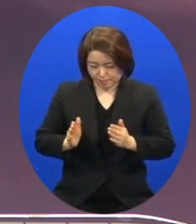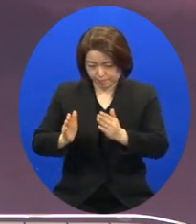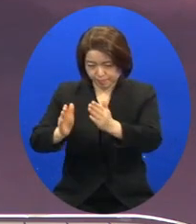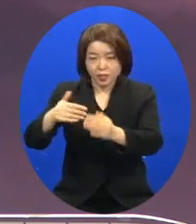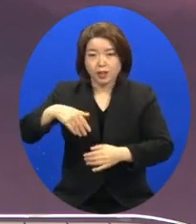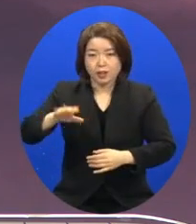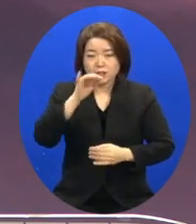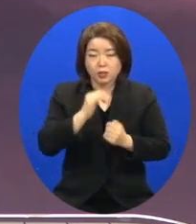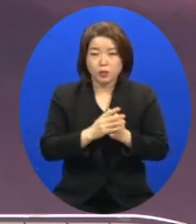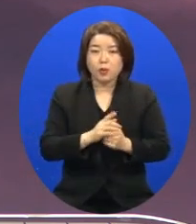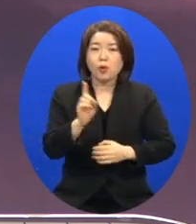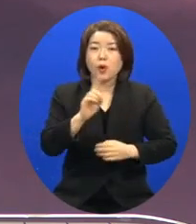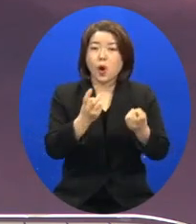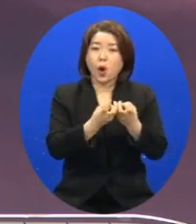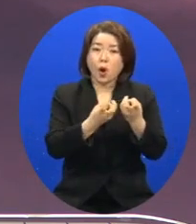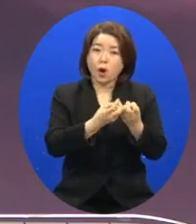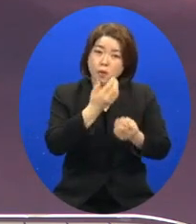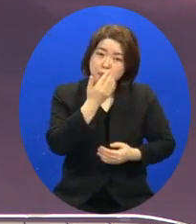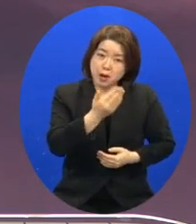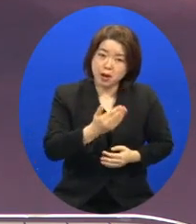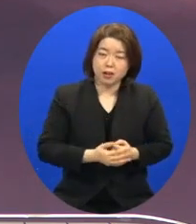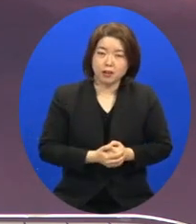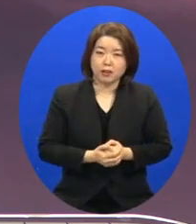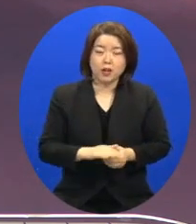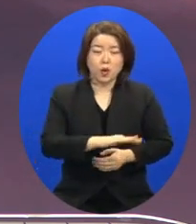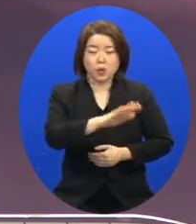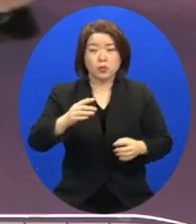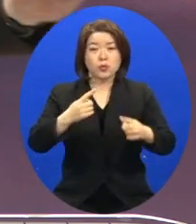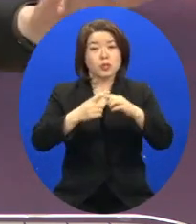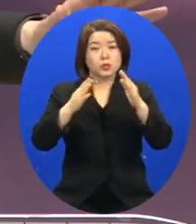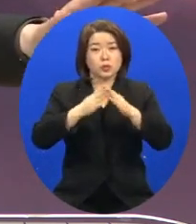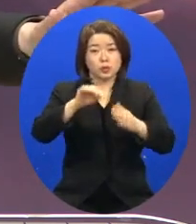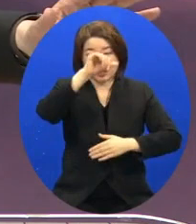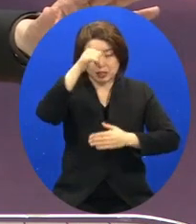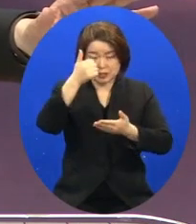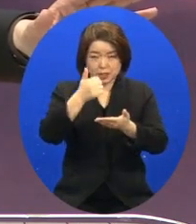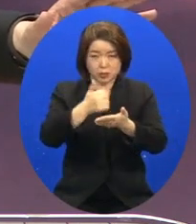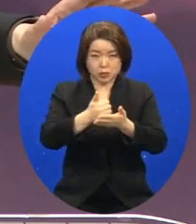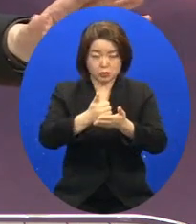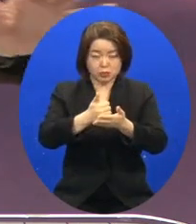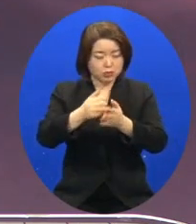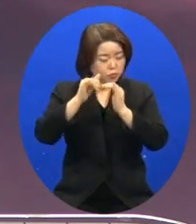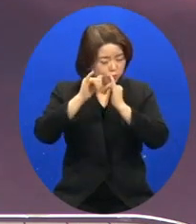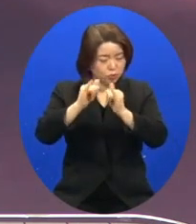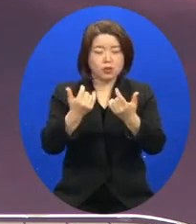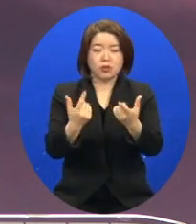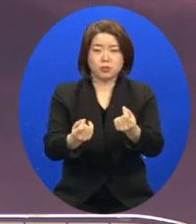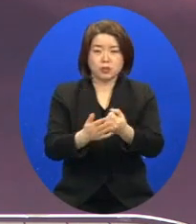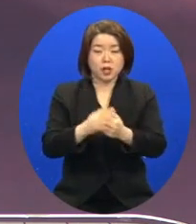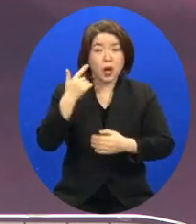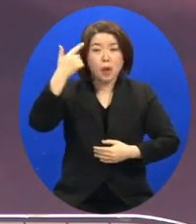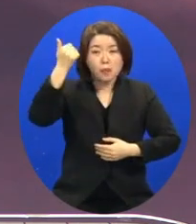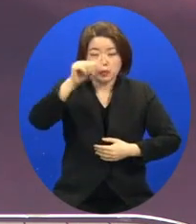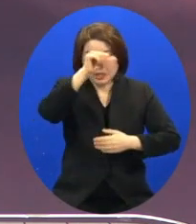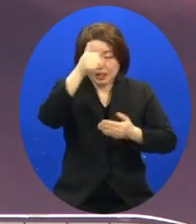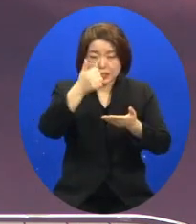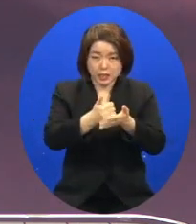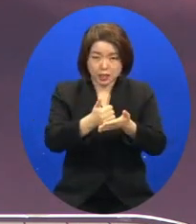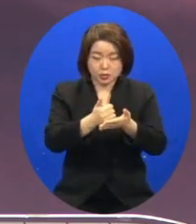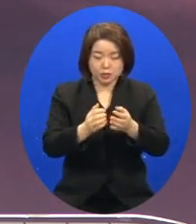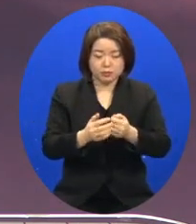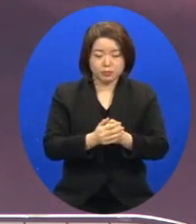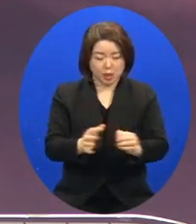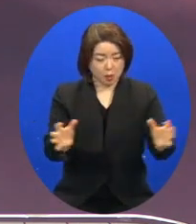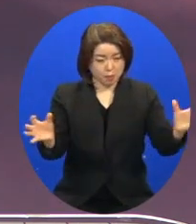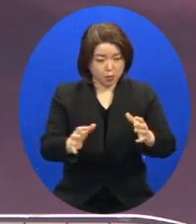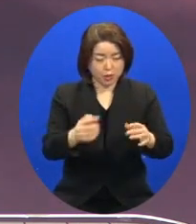어떻게 그게 가능했을까요? 우리 교회 장로님들도 참 대단하신 분이세요. 목사와 장로님들이 모여서 교회 일들을